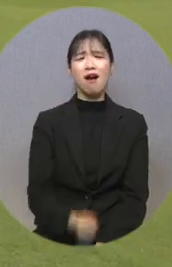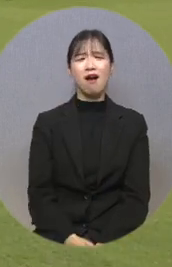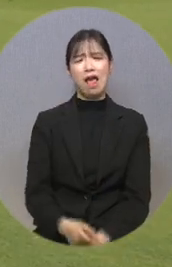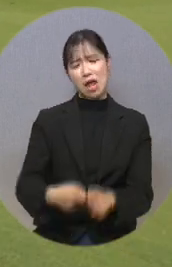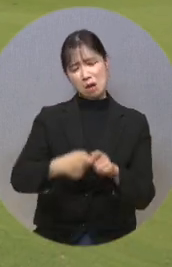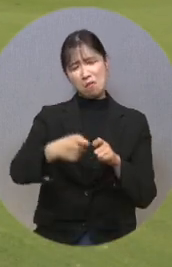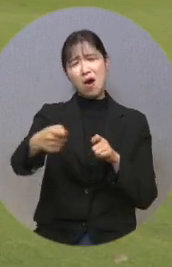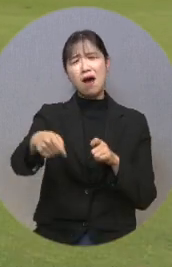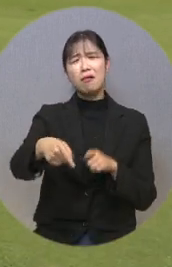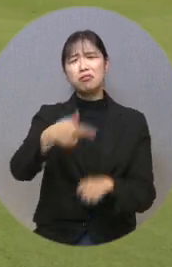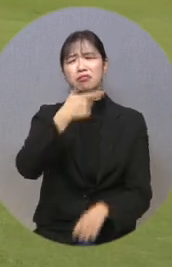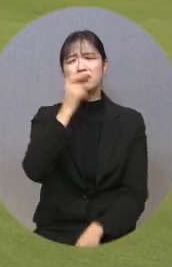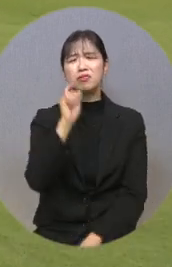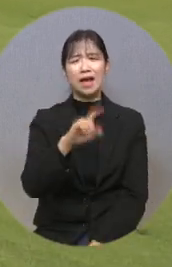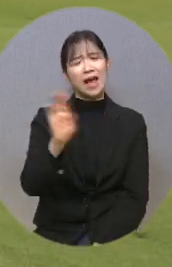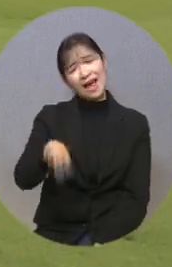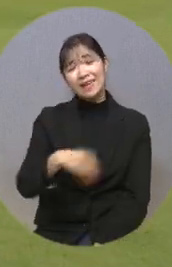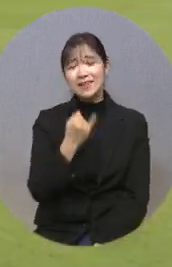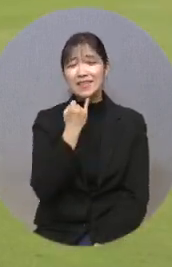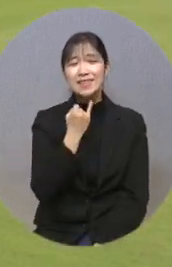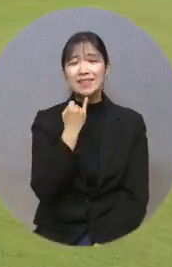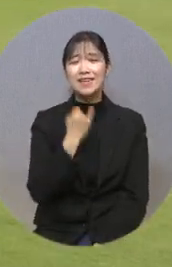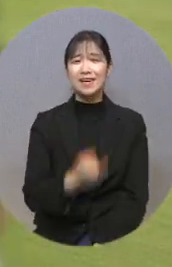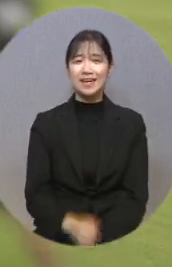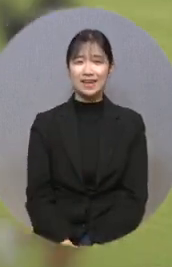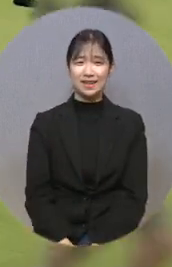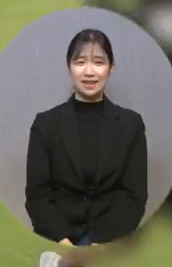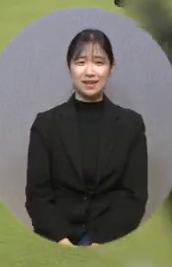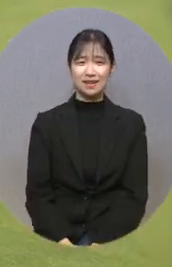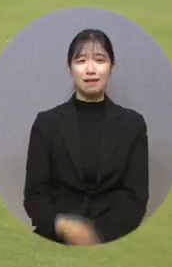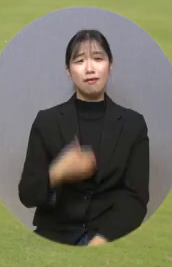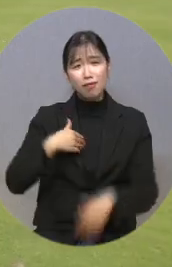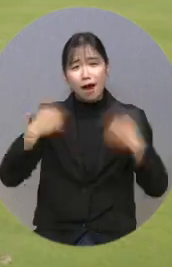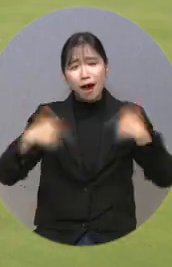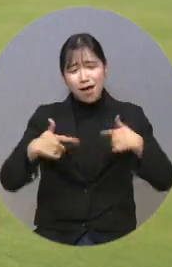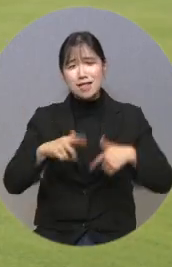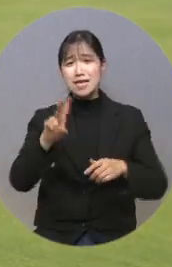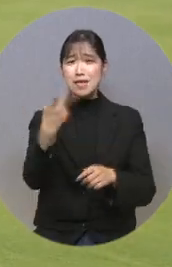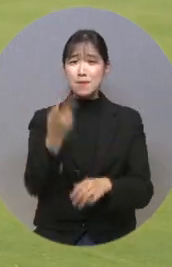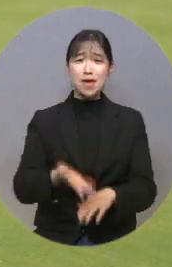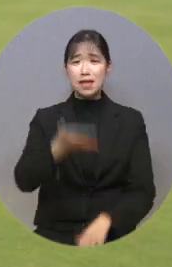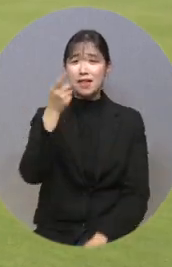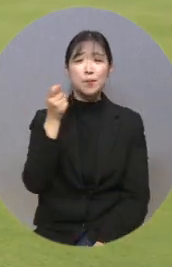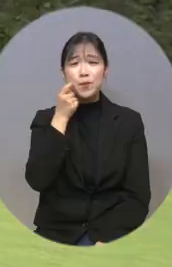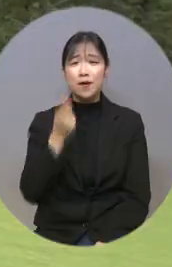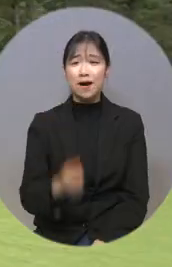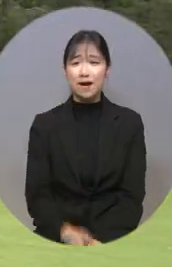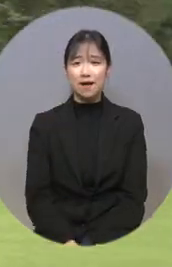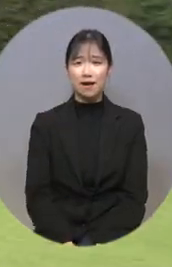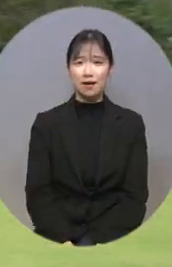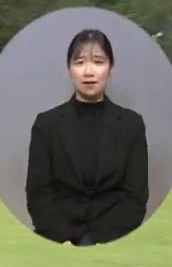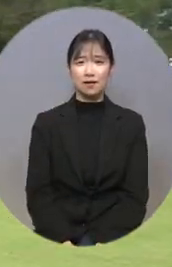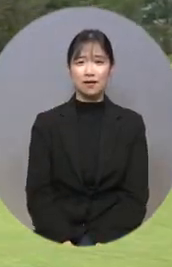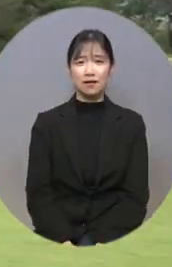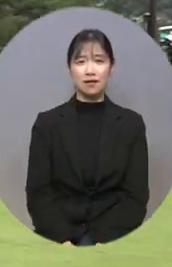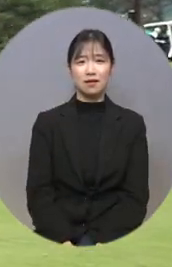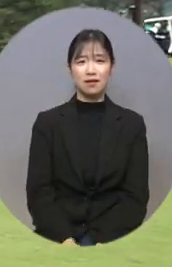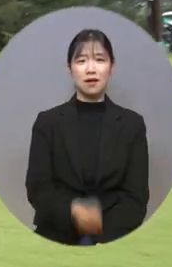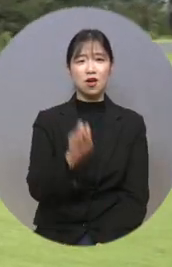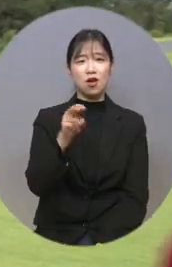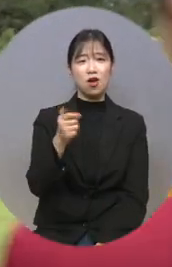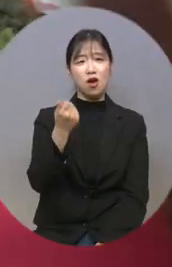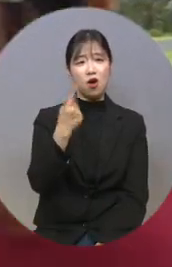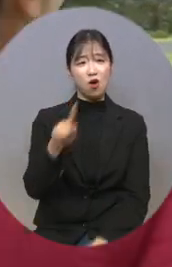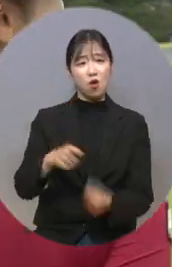이게, 창피하게. 아, 오빠, 괜찮아, 괜찮아. 아. 나라고 맨날 어떻게 200을 때립니까? 그러니까. 아니, 연하짱 거리